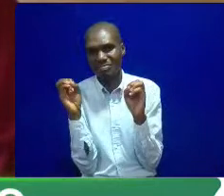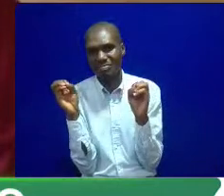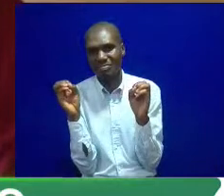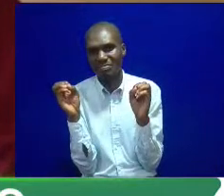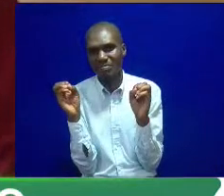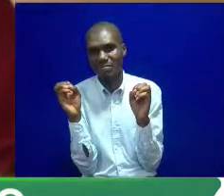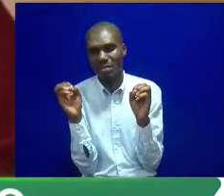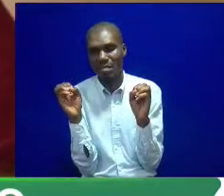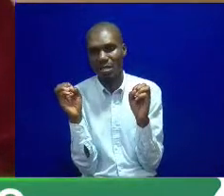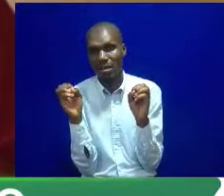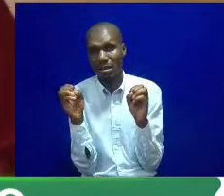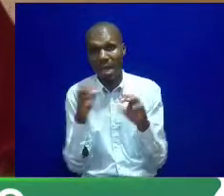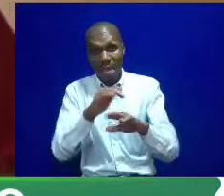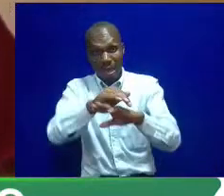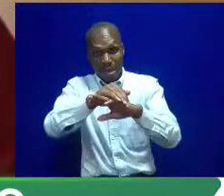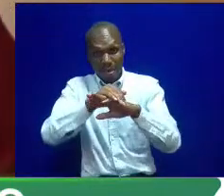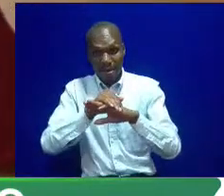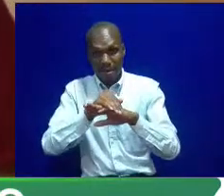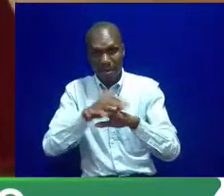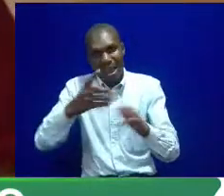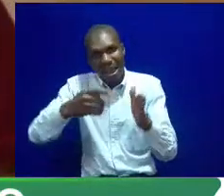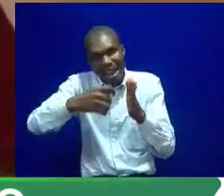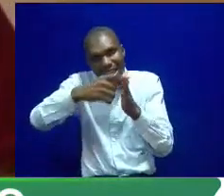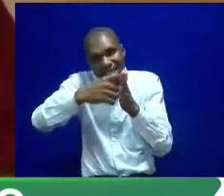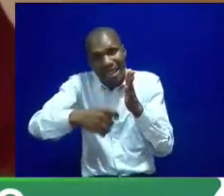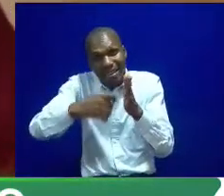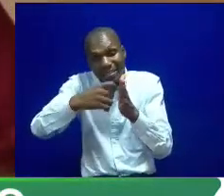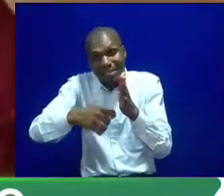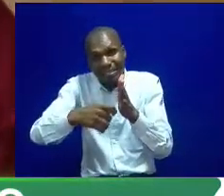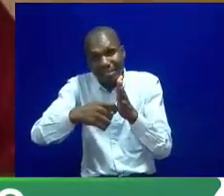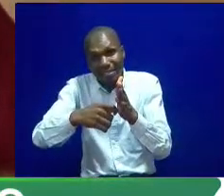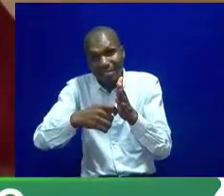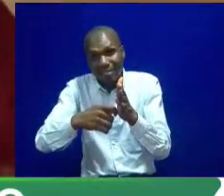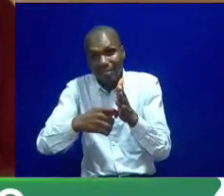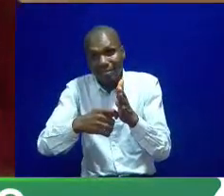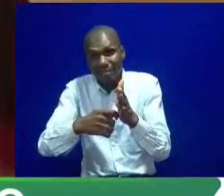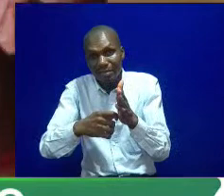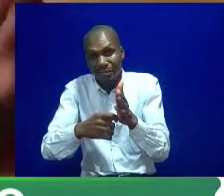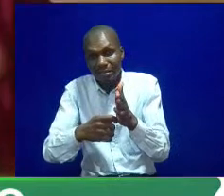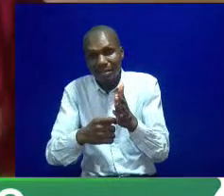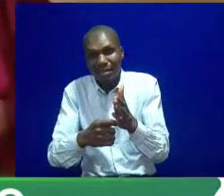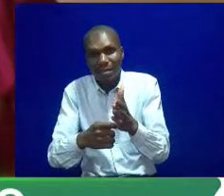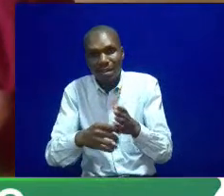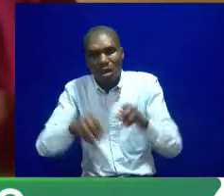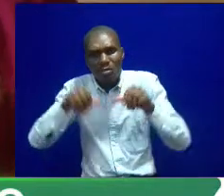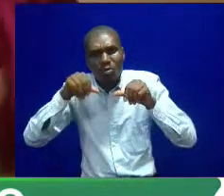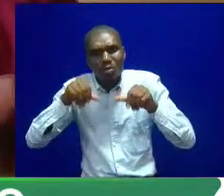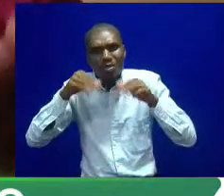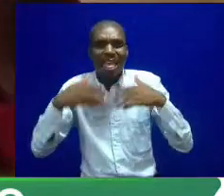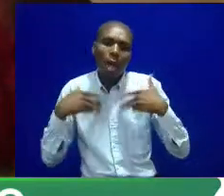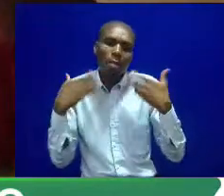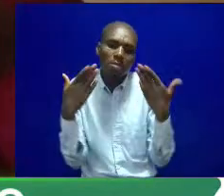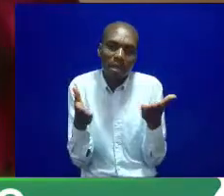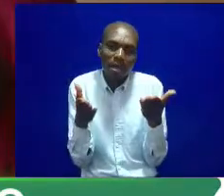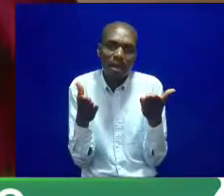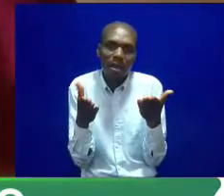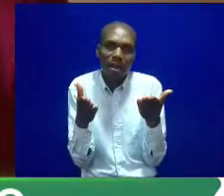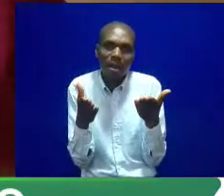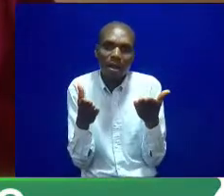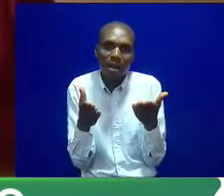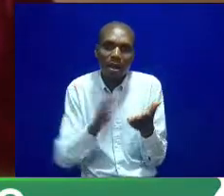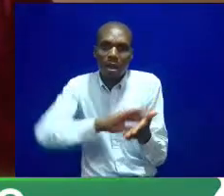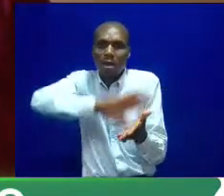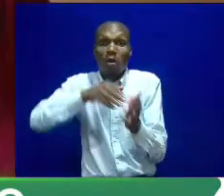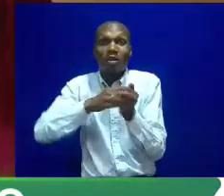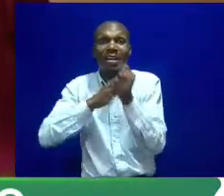asake songo te tax never service the other day it has been there aparaibaito mwonsi